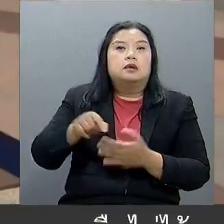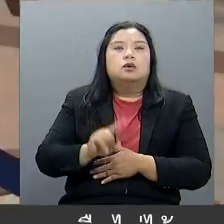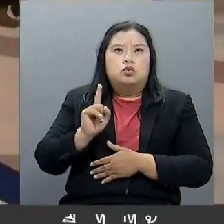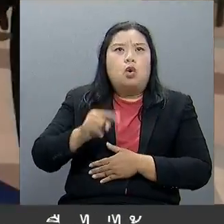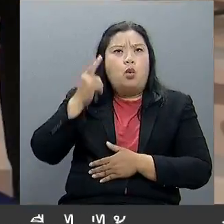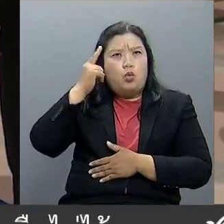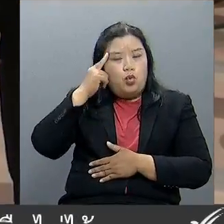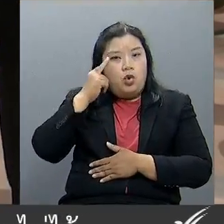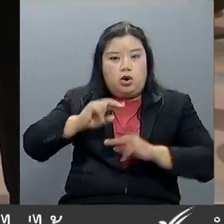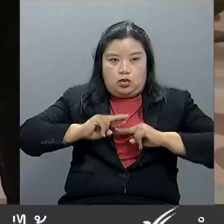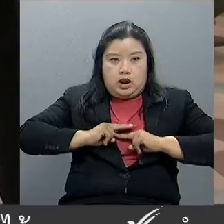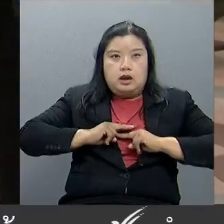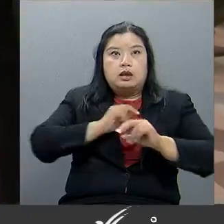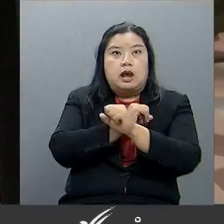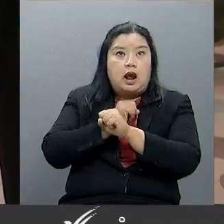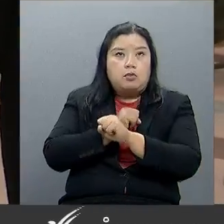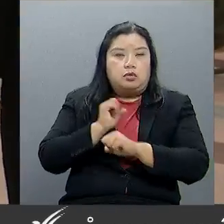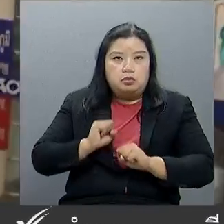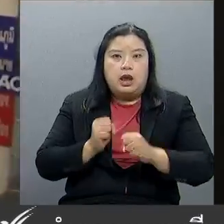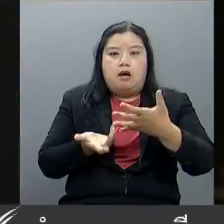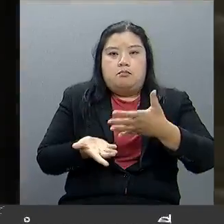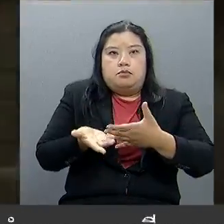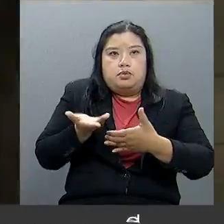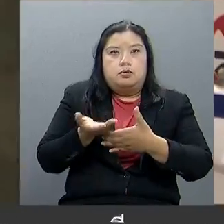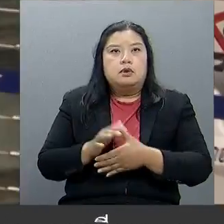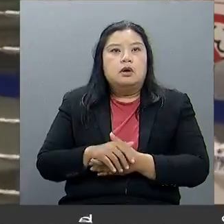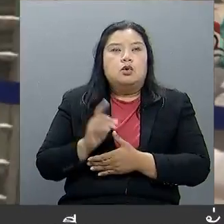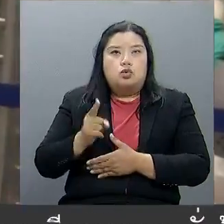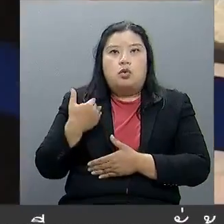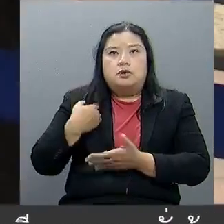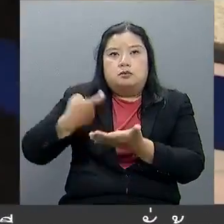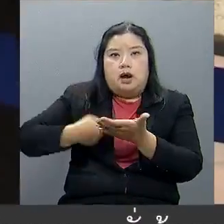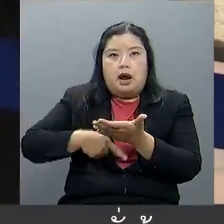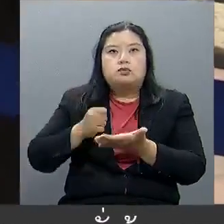ที่สูงขึ้นไปอีกต้องมีหลักประกันที่สูงขึ้นด้วยเพราะว่าเป็นพื้นที่เสี่ยงค่ะ